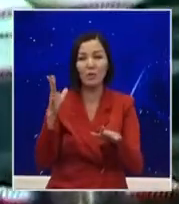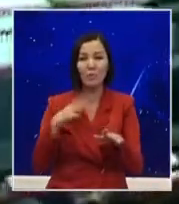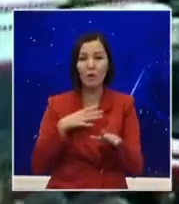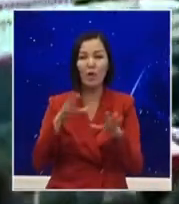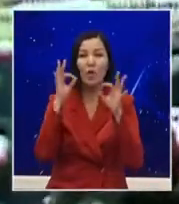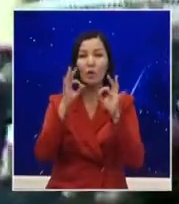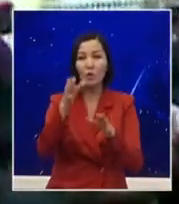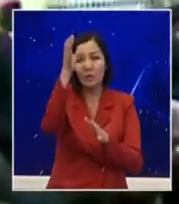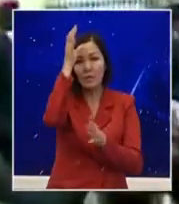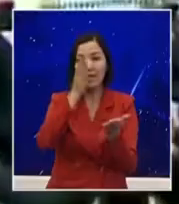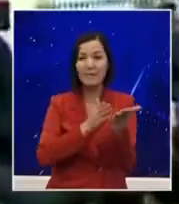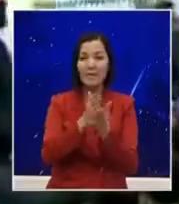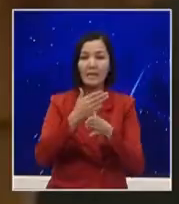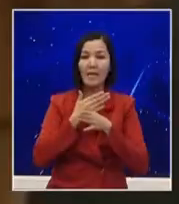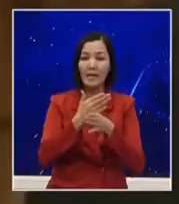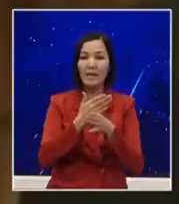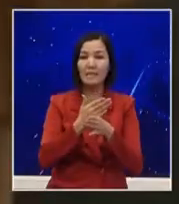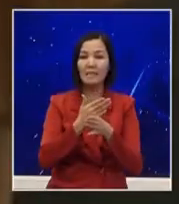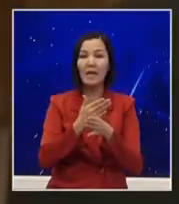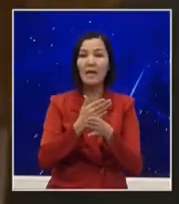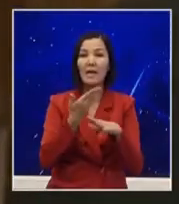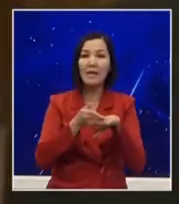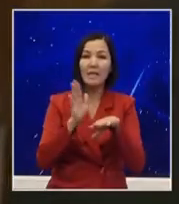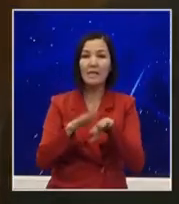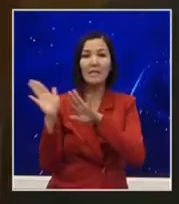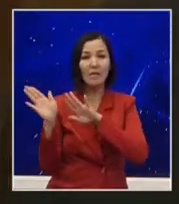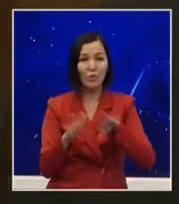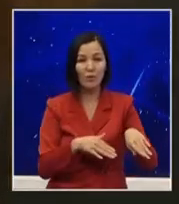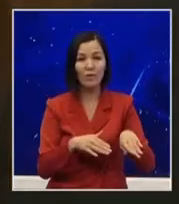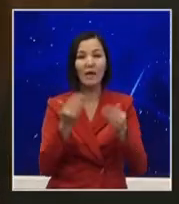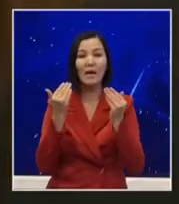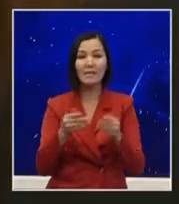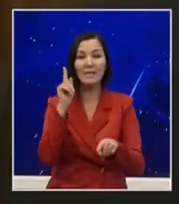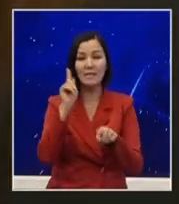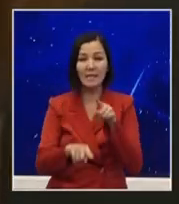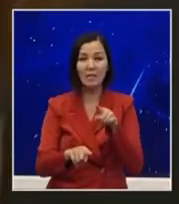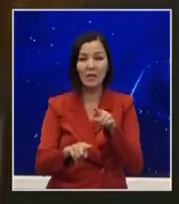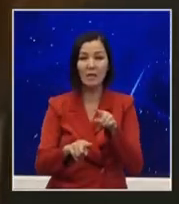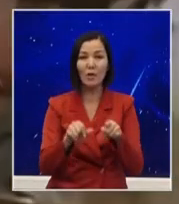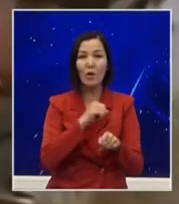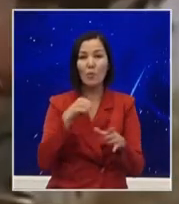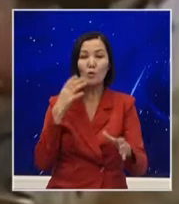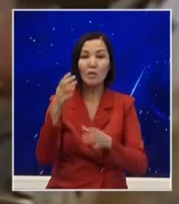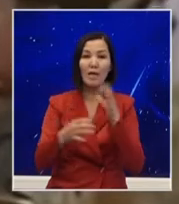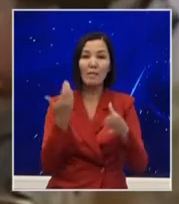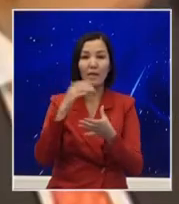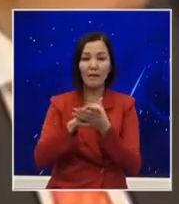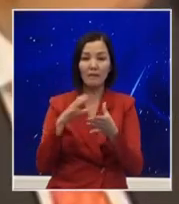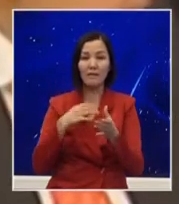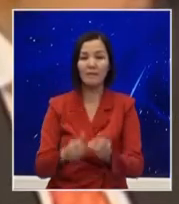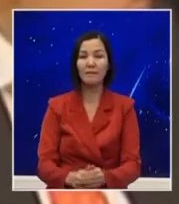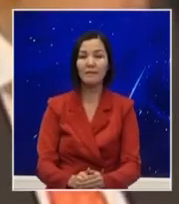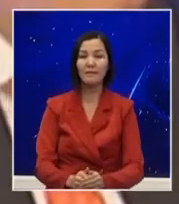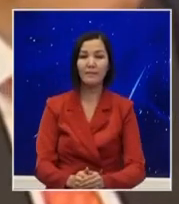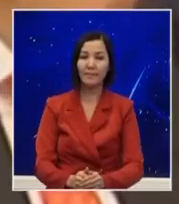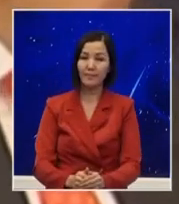саясатының арқасында Қазақстан бұл кезеңдерден сүрінбей өтті. Тіпті аз уақыттың ішінде өзін әлемге мойындатты. И вот то,